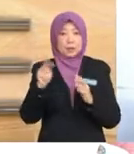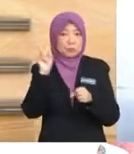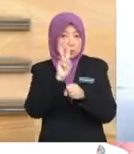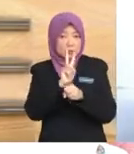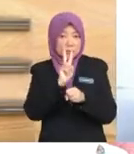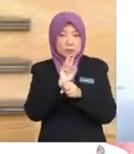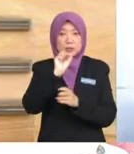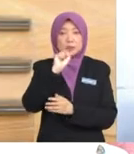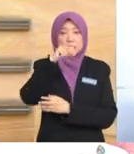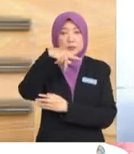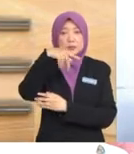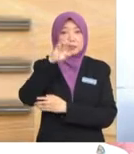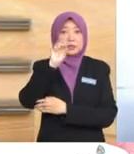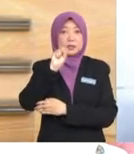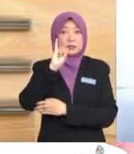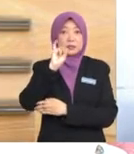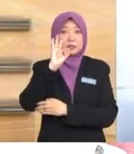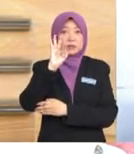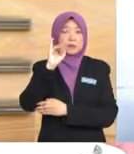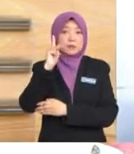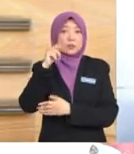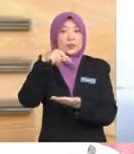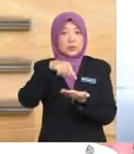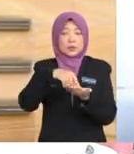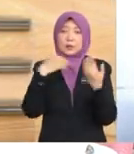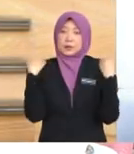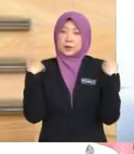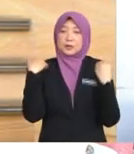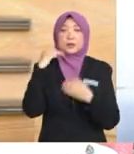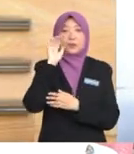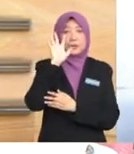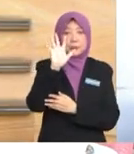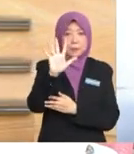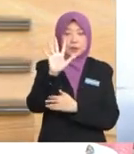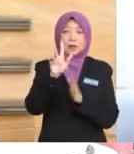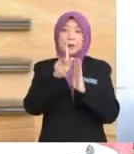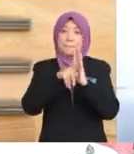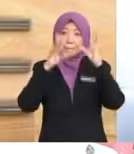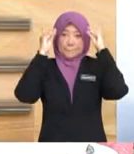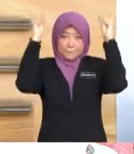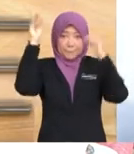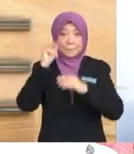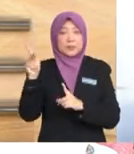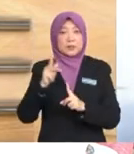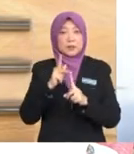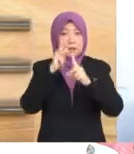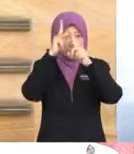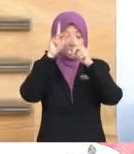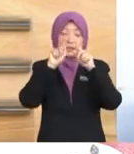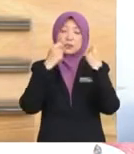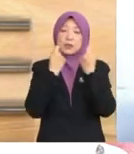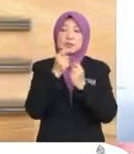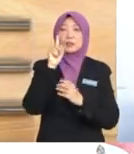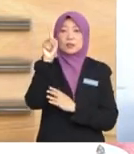dia untuk tingkatan 2, 3, 4 dan 5 pendidikan khas. Okay. Kalau tingkatan 1,